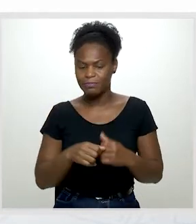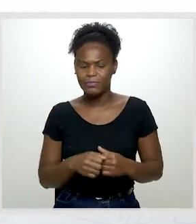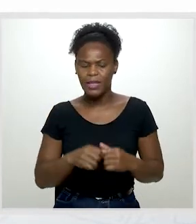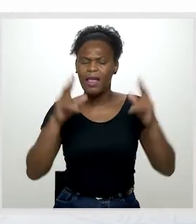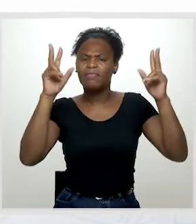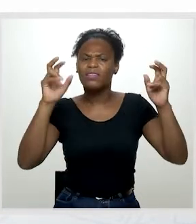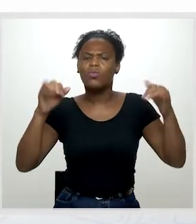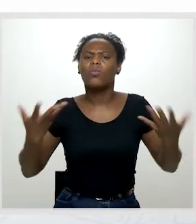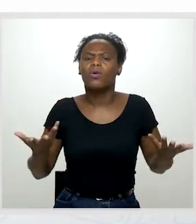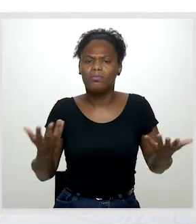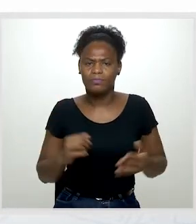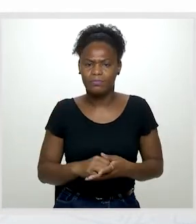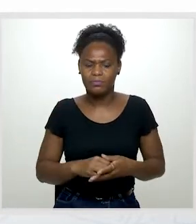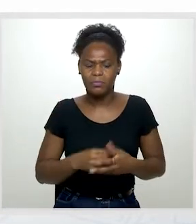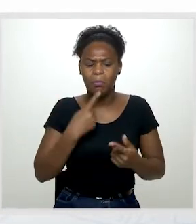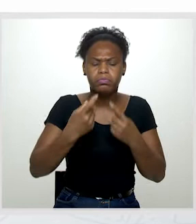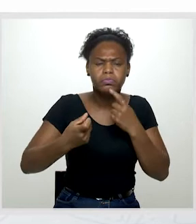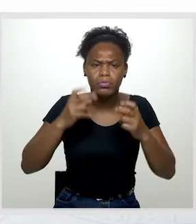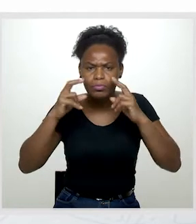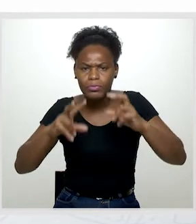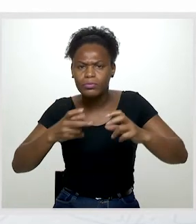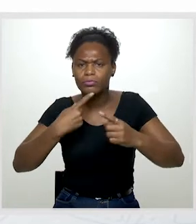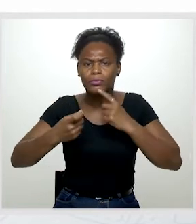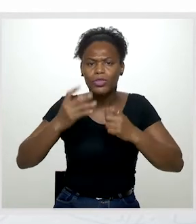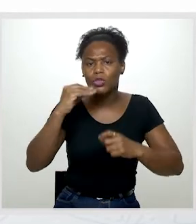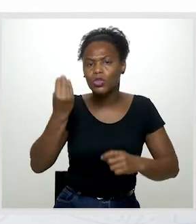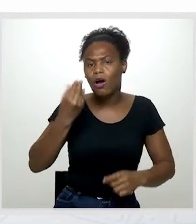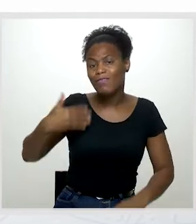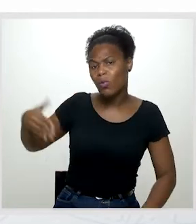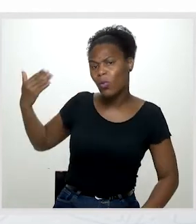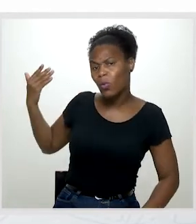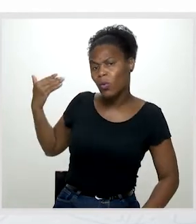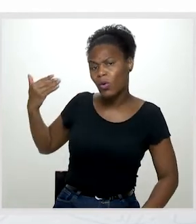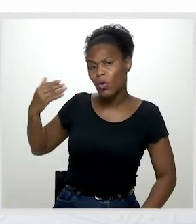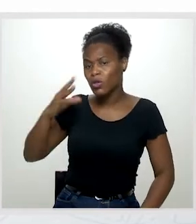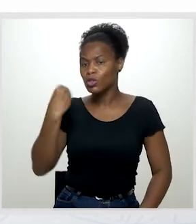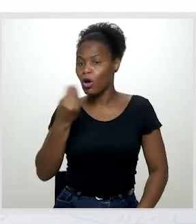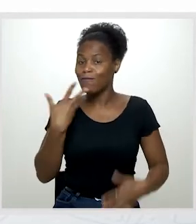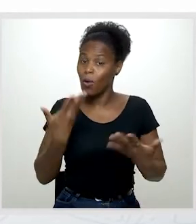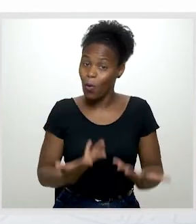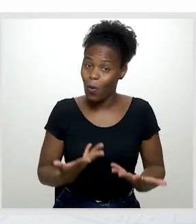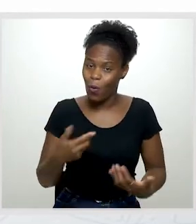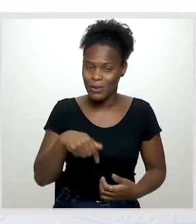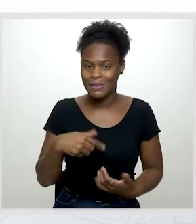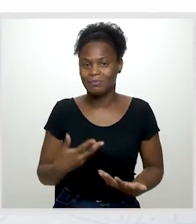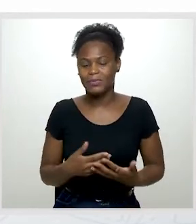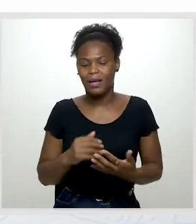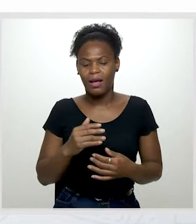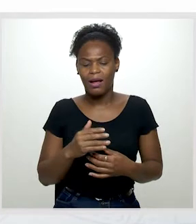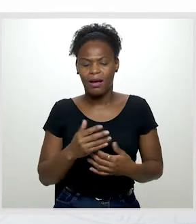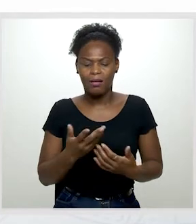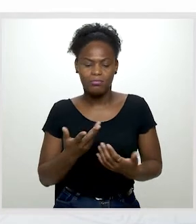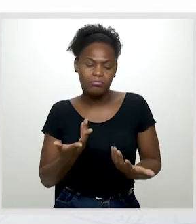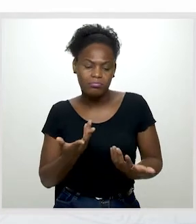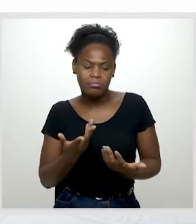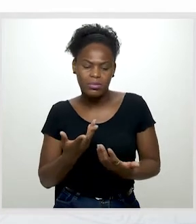Alors, quel est le titre? Enquête jeunes d'hier et d'aujourd'hui. Avant de commencer l'activité, une petite